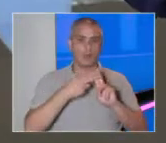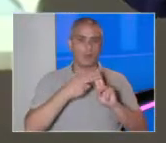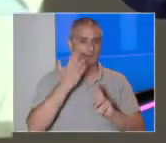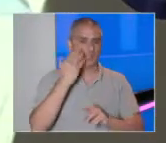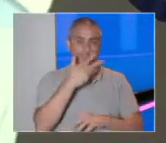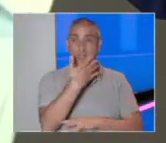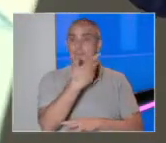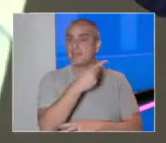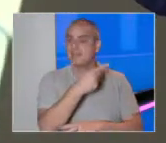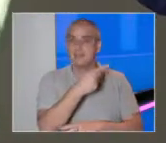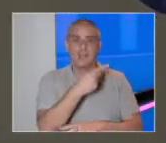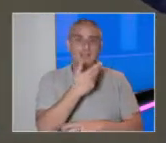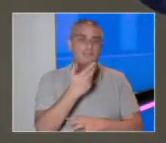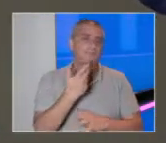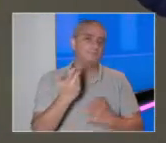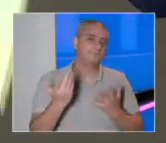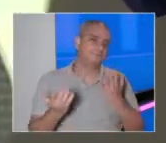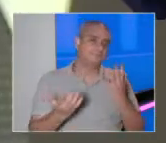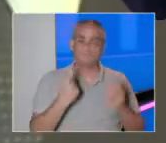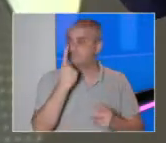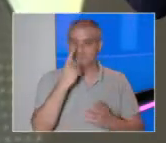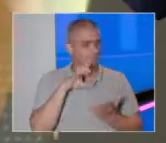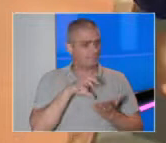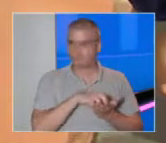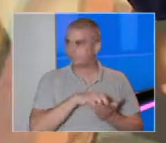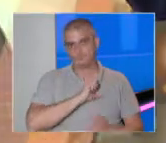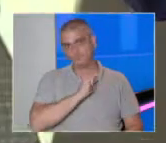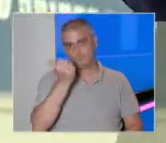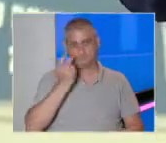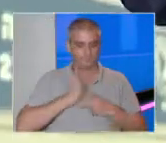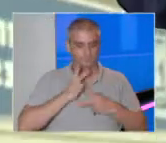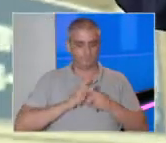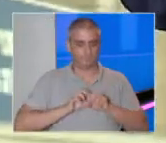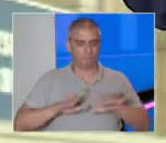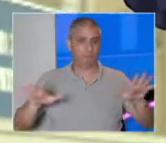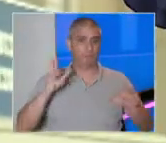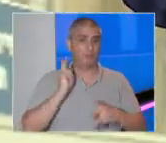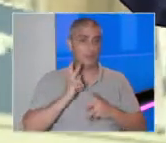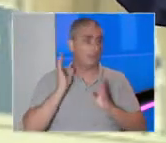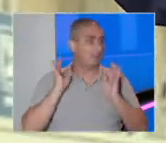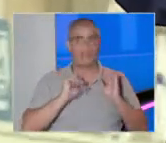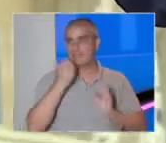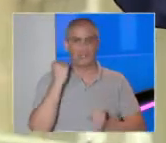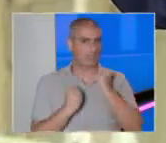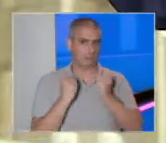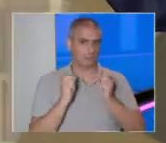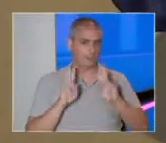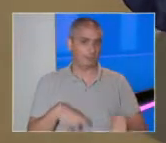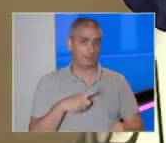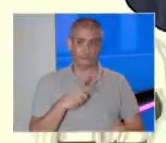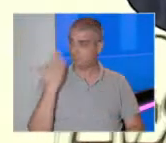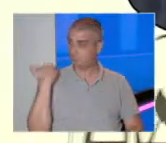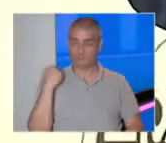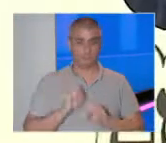הייתה המדינה, אתם יודעים, עם אחד המוקדים המרכזיים שהנגיף עיקה בהם, באופן הקשה ביותר,